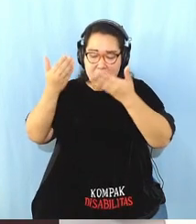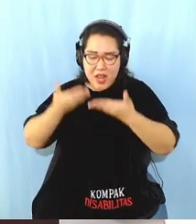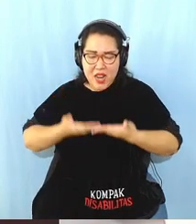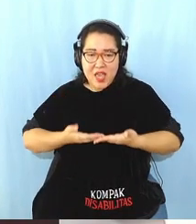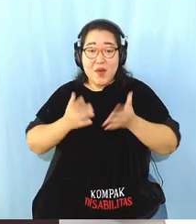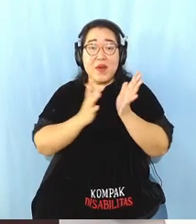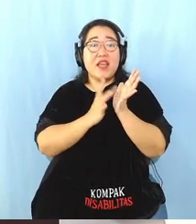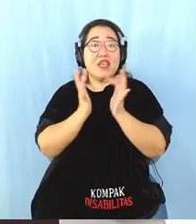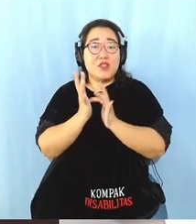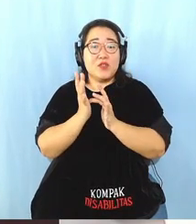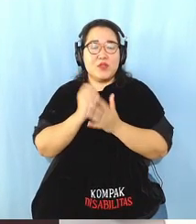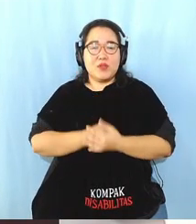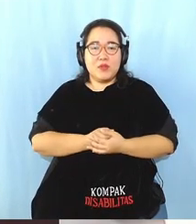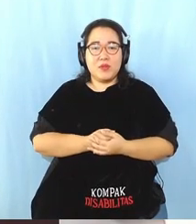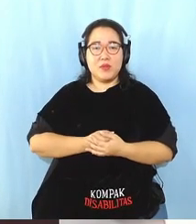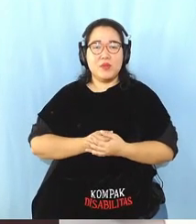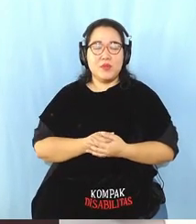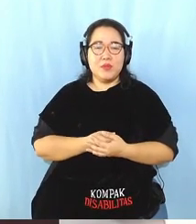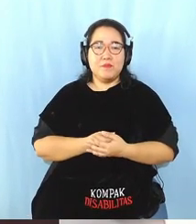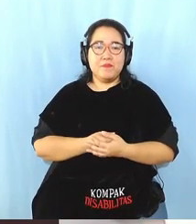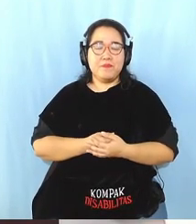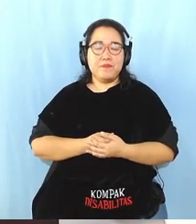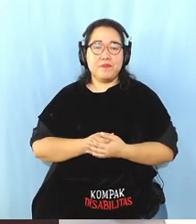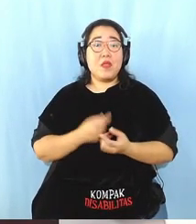Tapi saudara-saudari, dalam